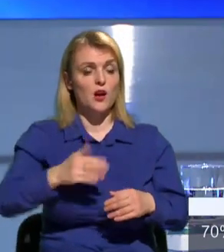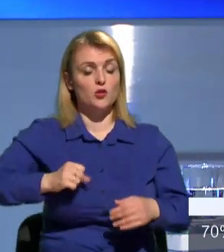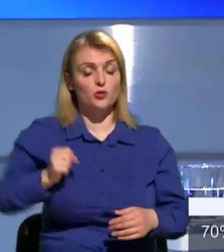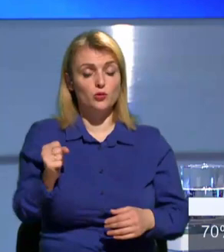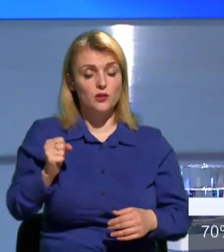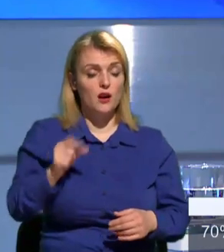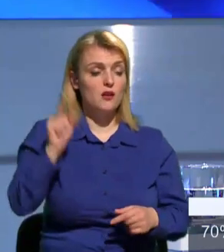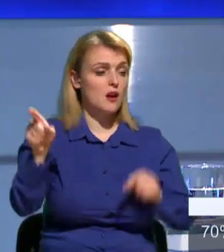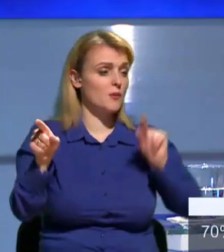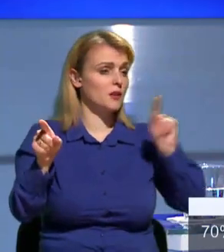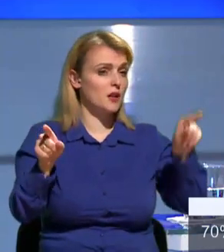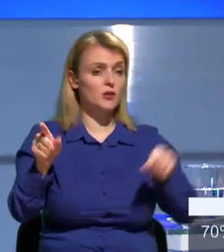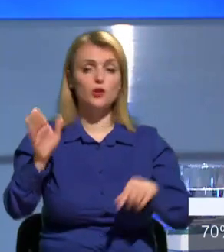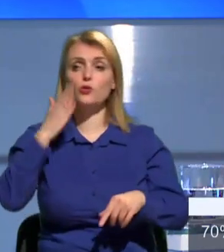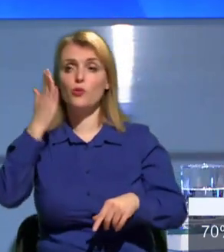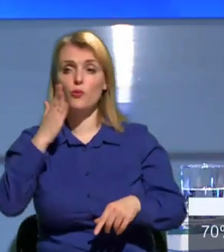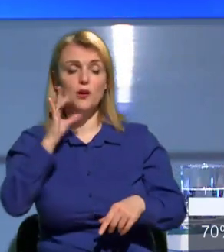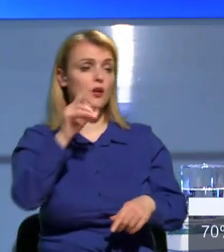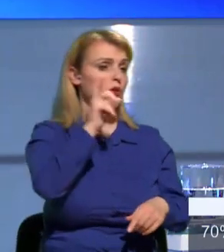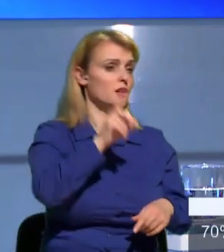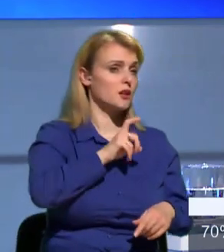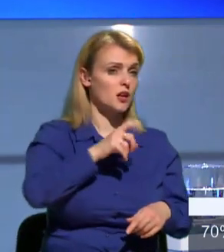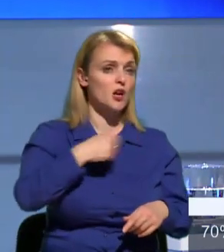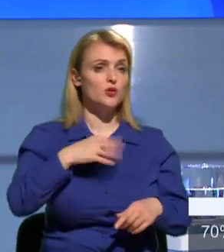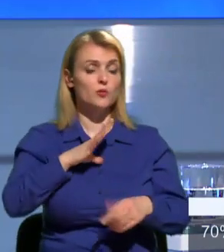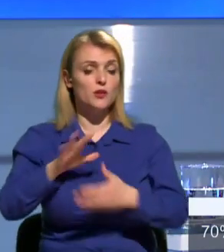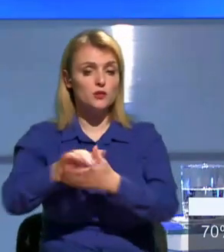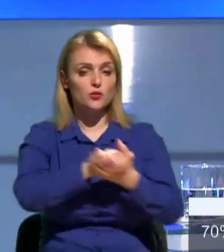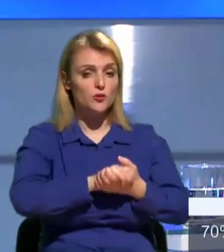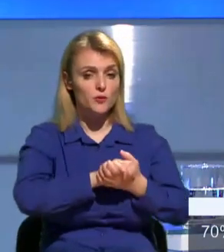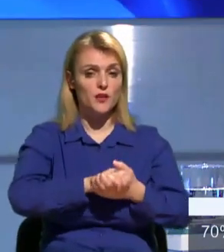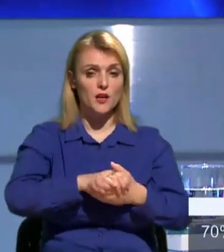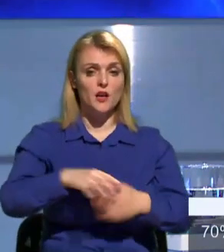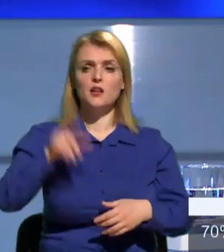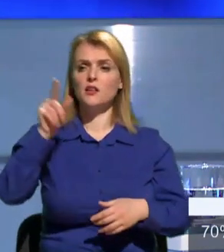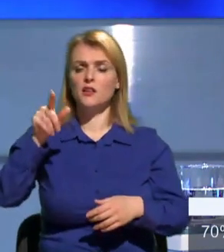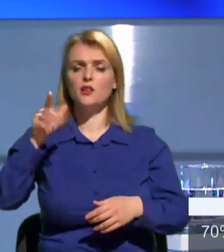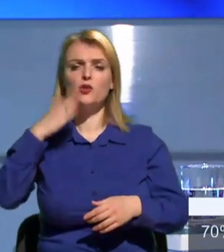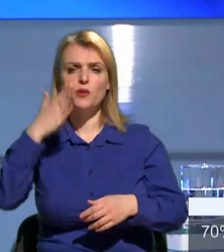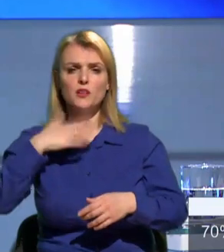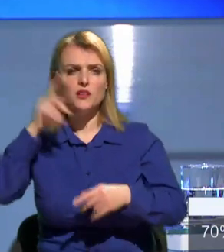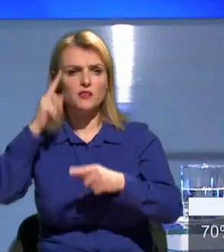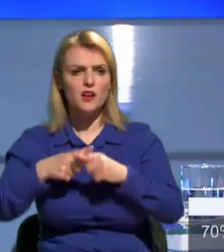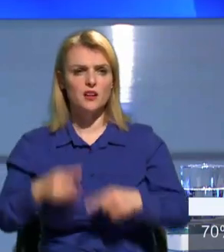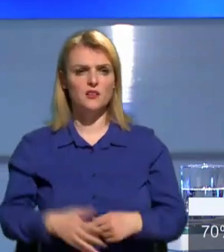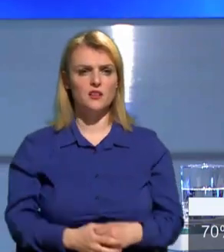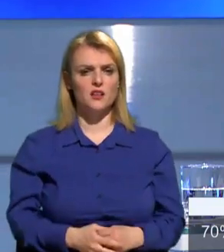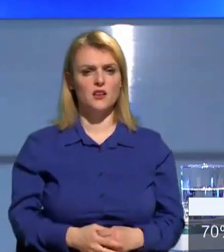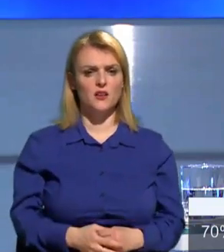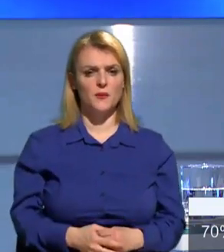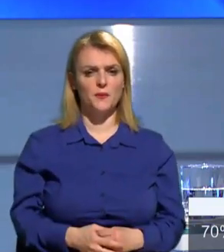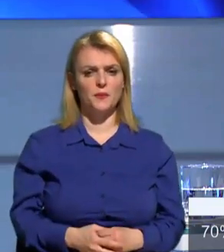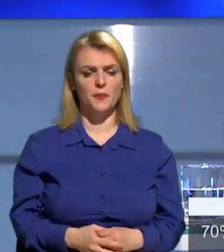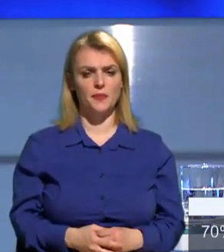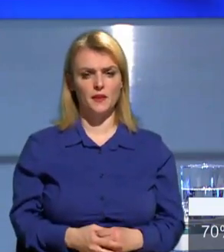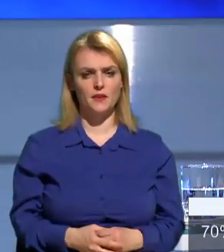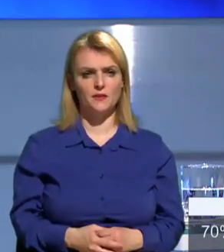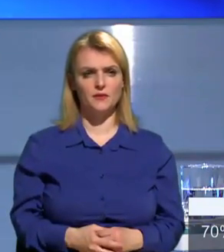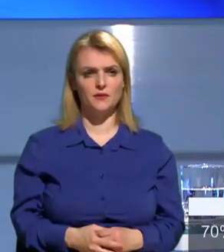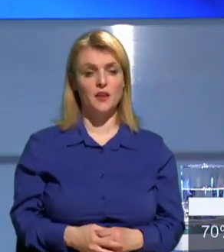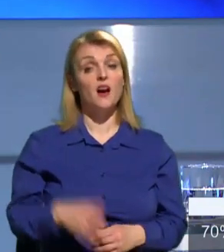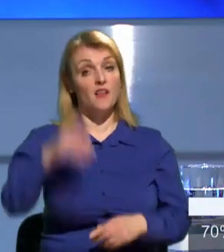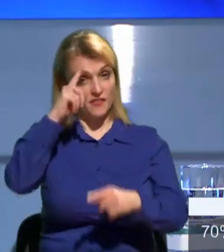cu românii, și cu ucrainenii. Toți sunt frați. Și românii sunt frați. Numai că eu am o vorbă, care moldovenii, cei care ne privesc, o să înțeleagă.